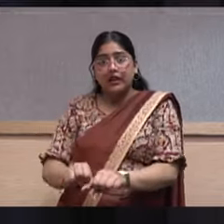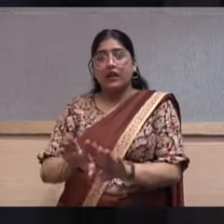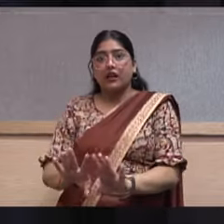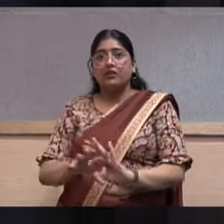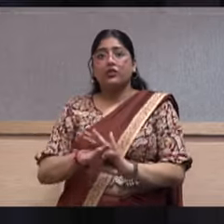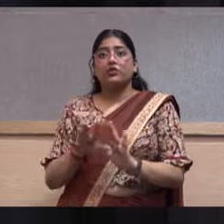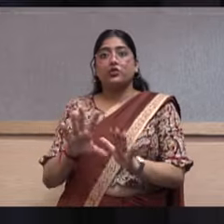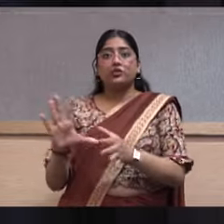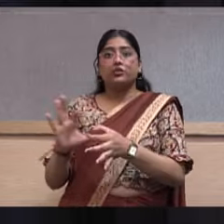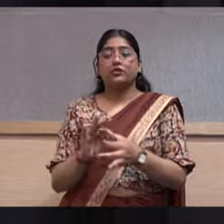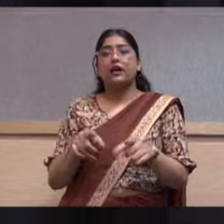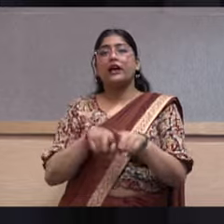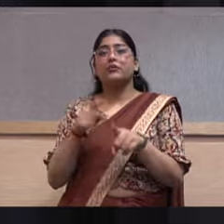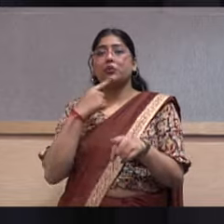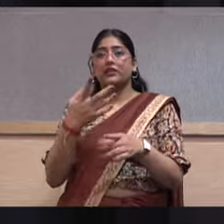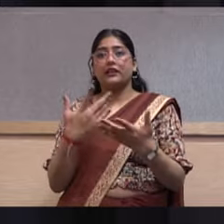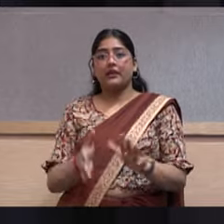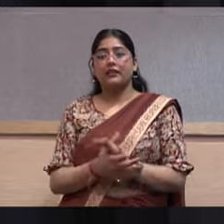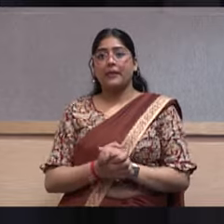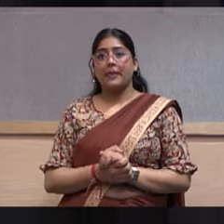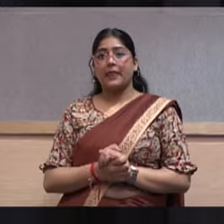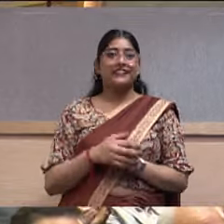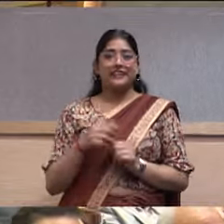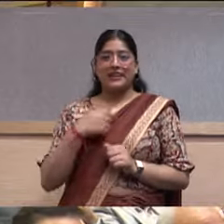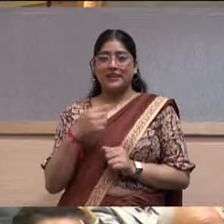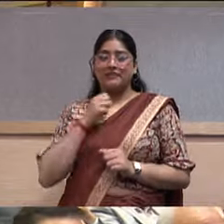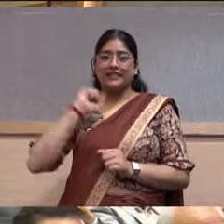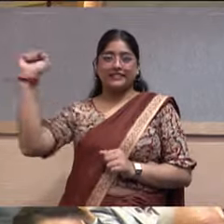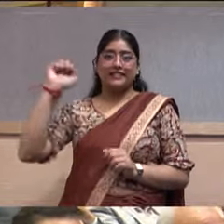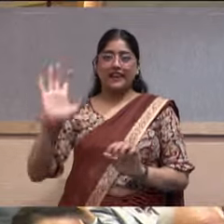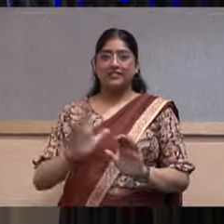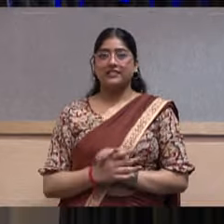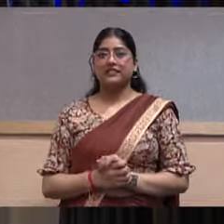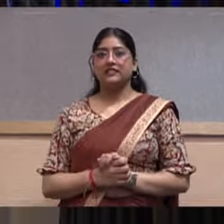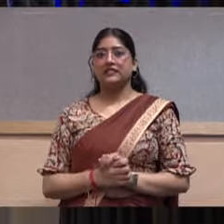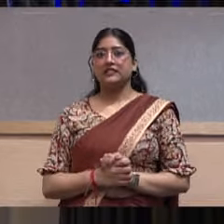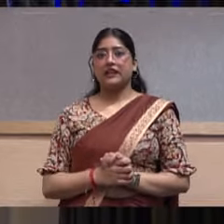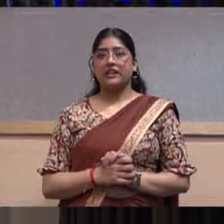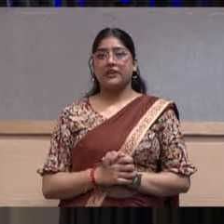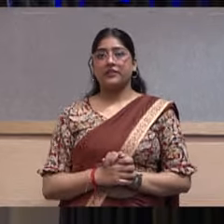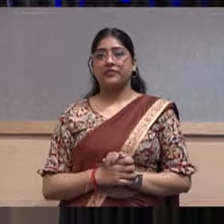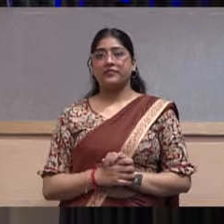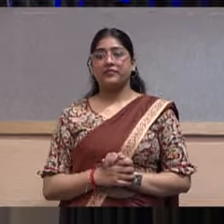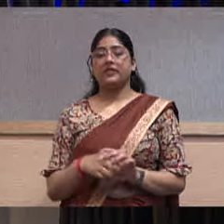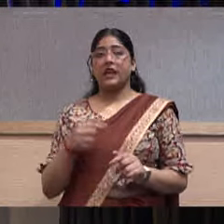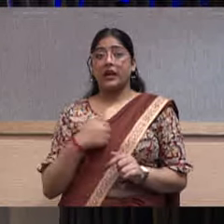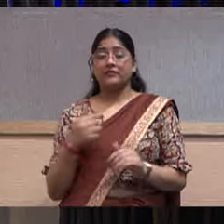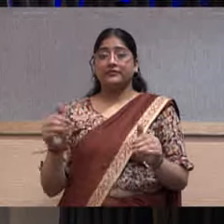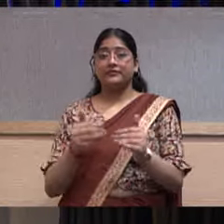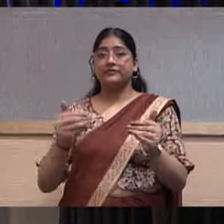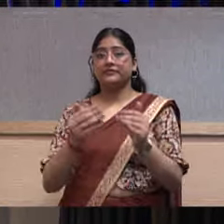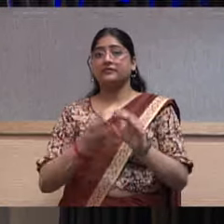मिटता व कहावत है वो ऐसे हस्ती की मिटती नहीं है हम ऐसे एक हस्ती की हम मिटते नहीं है